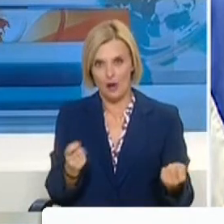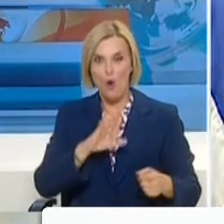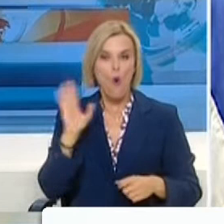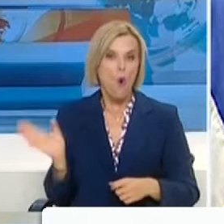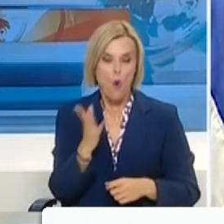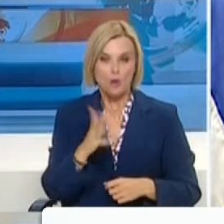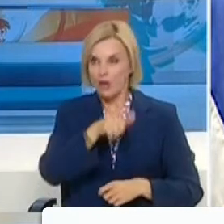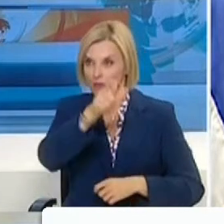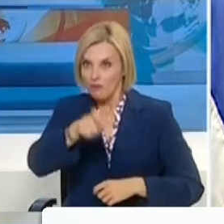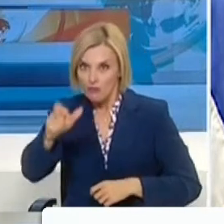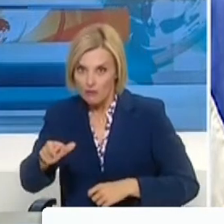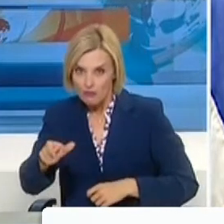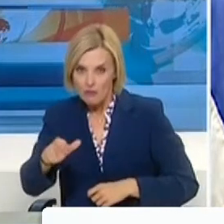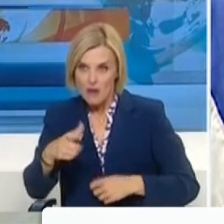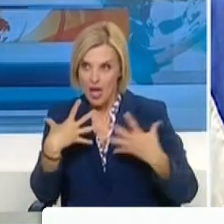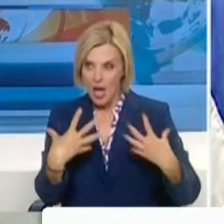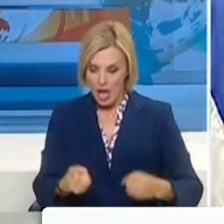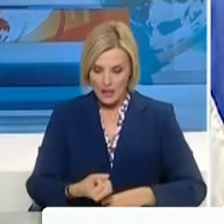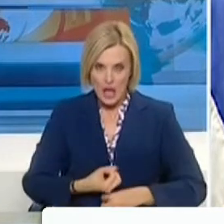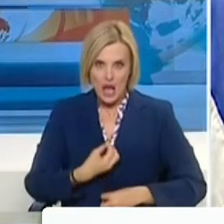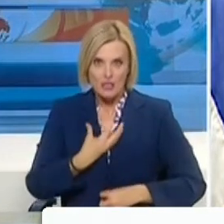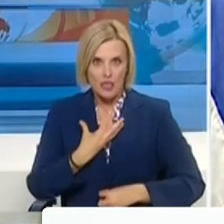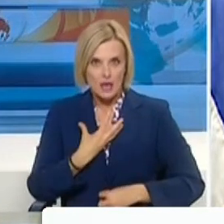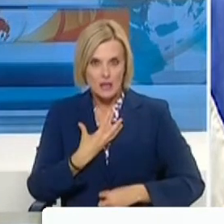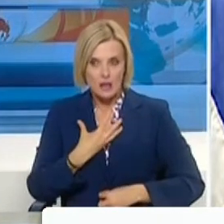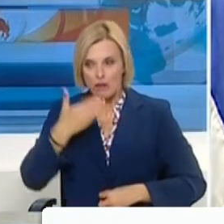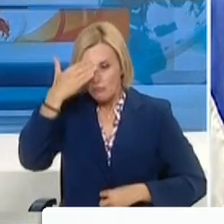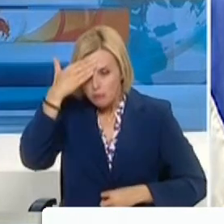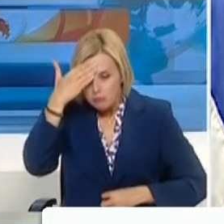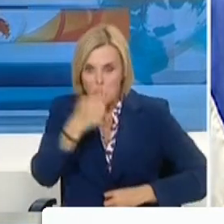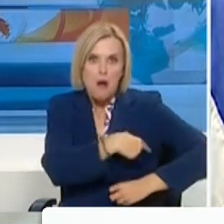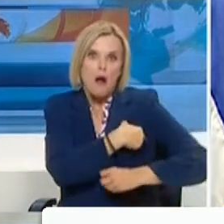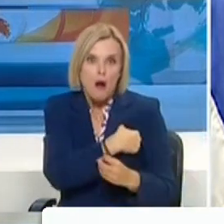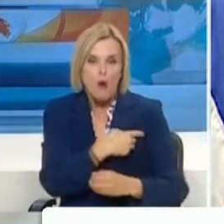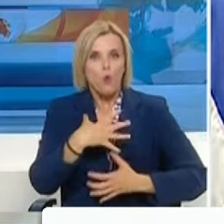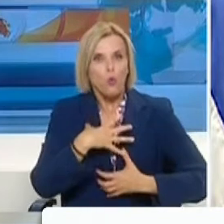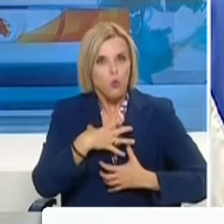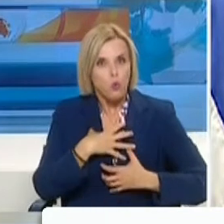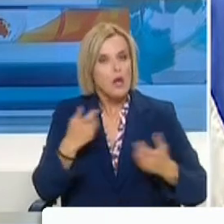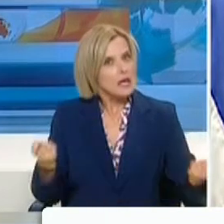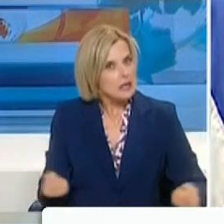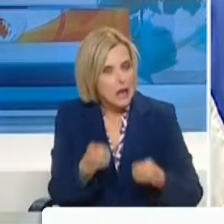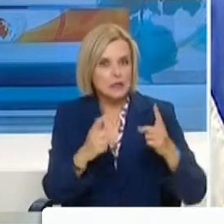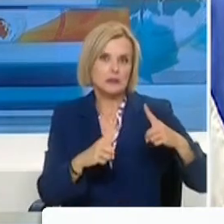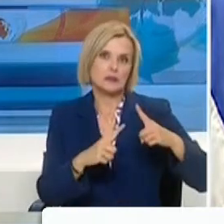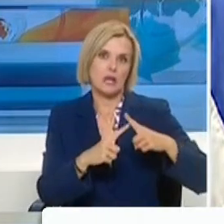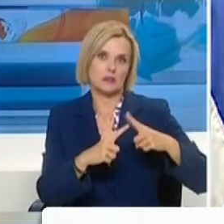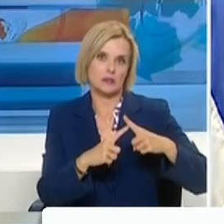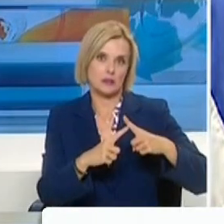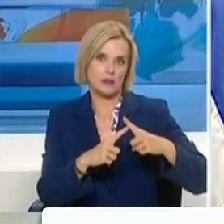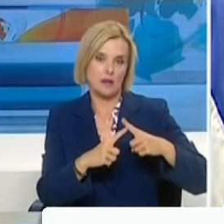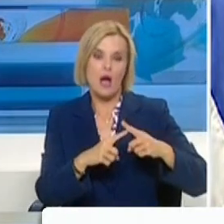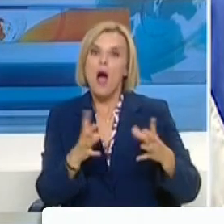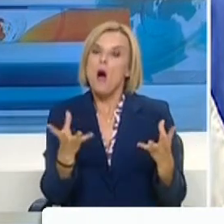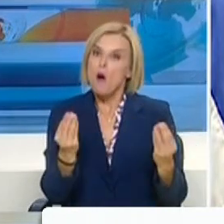συμπτώματα και κάνει τον έλεγχο, θα βρεις τον ιό και καμιά φορά στις επαφές θα τον βρεις και σε ανθρώπους που δεν έχουν συμπτώματα ή δεν έχουν εμφανίσει